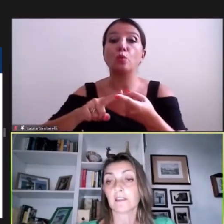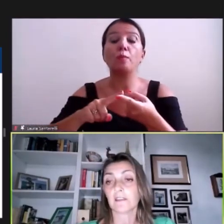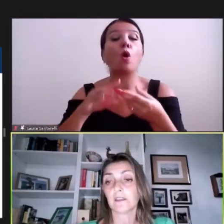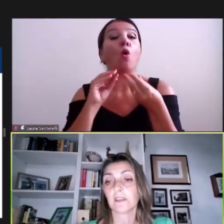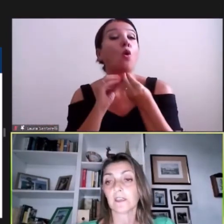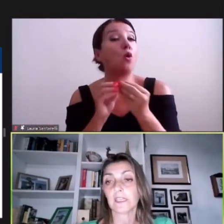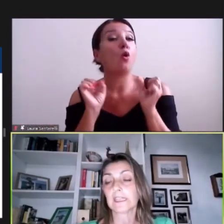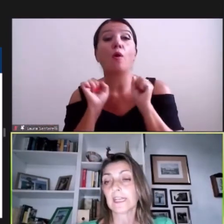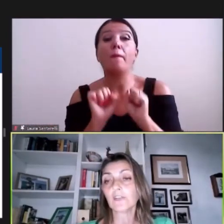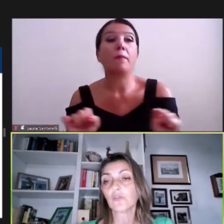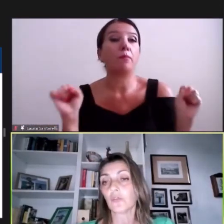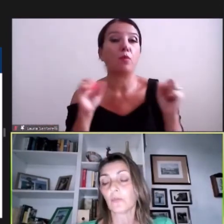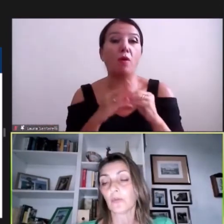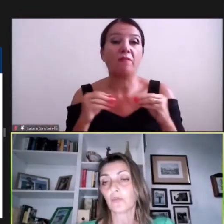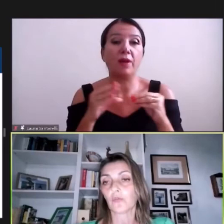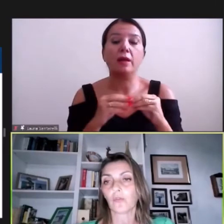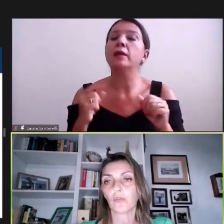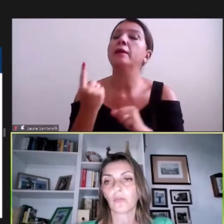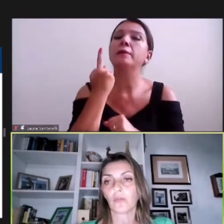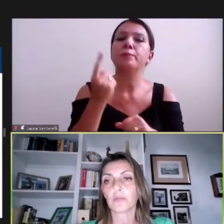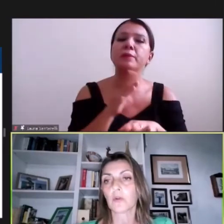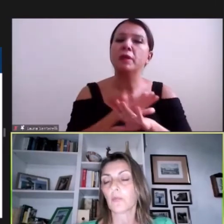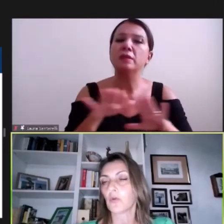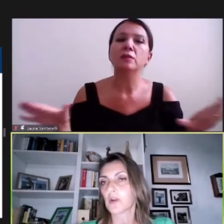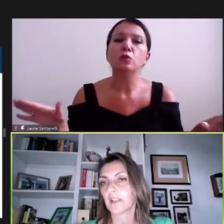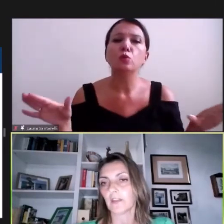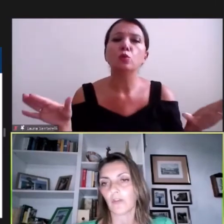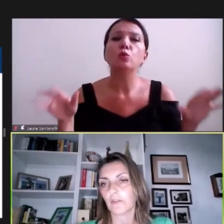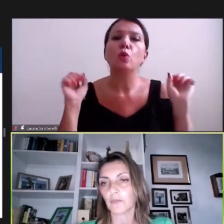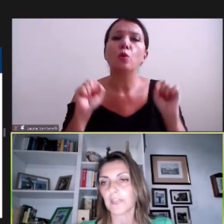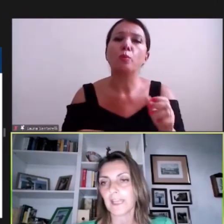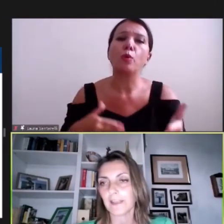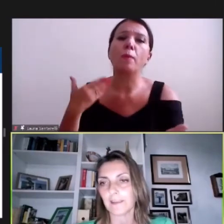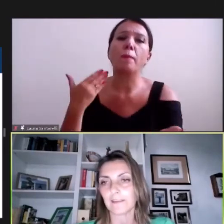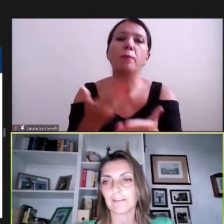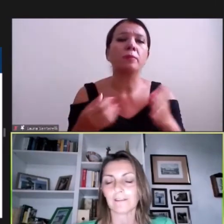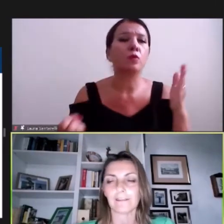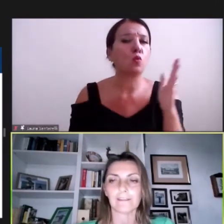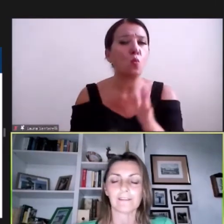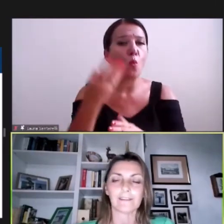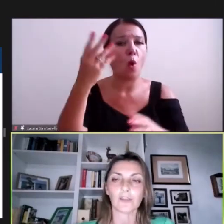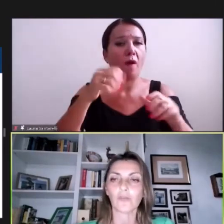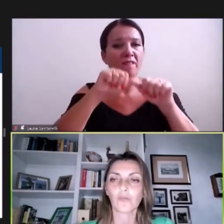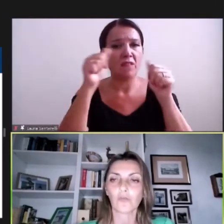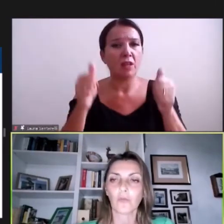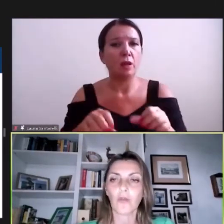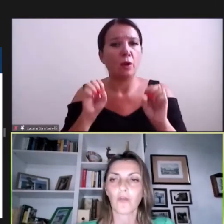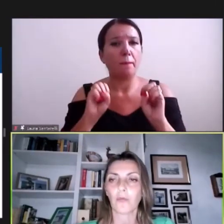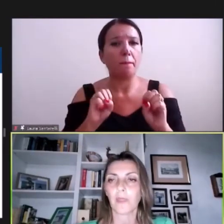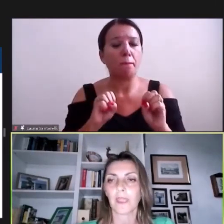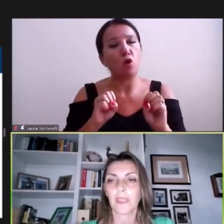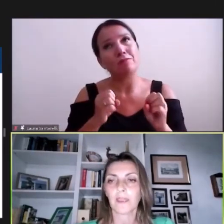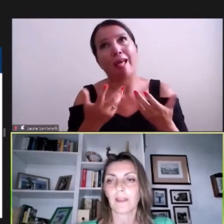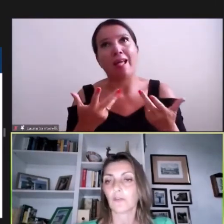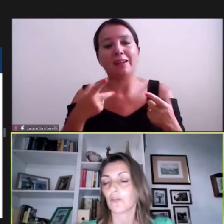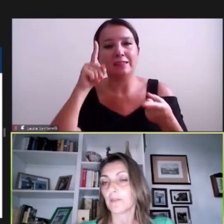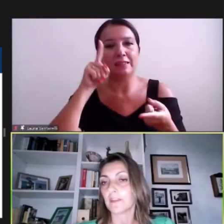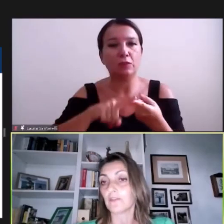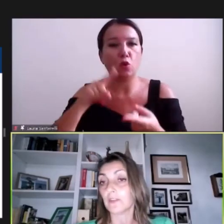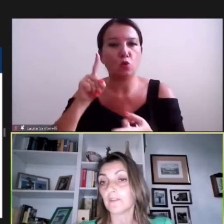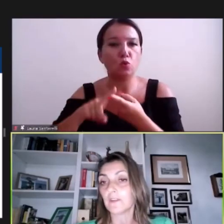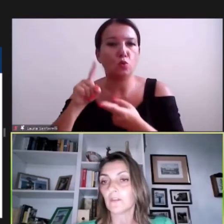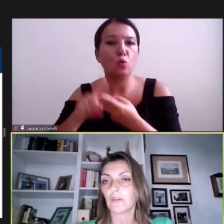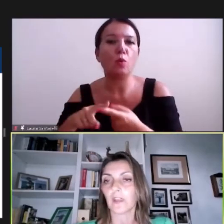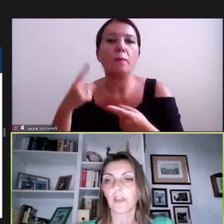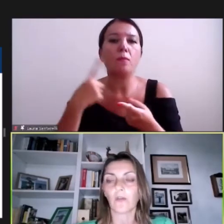farla? Intanto possono proporre dei nuovi modelli di consumo, come l'economia